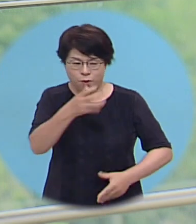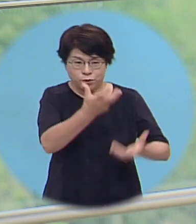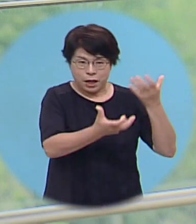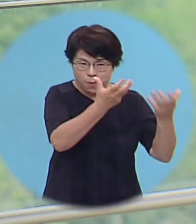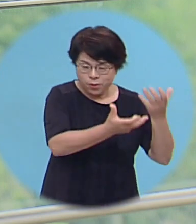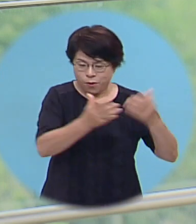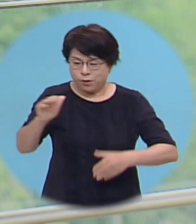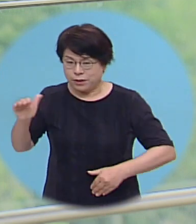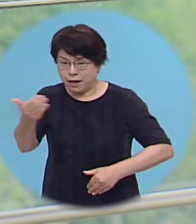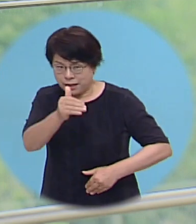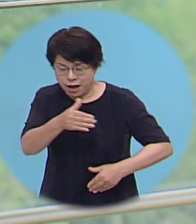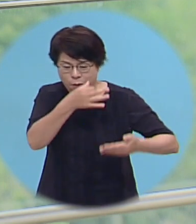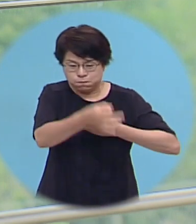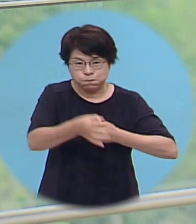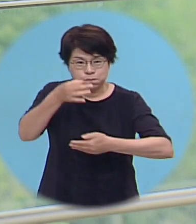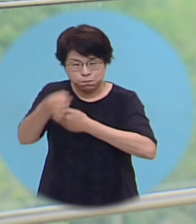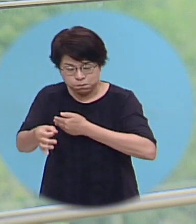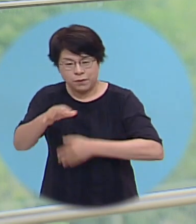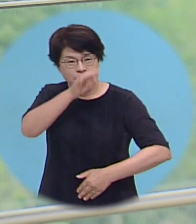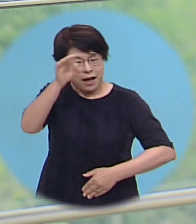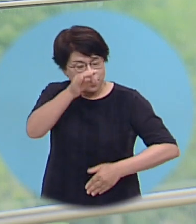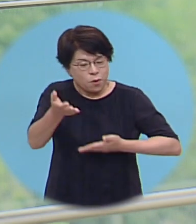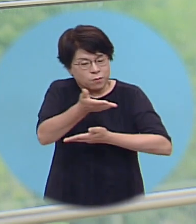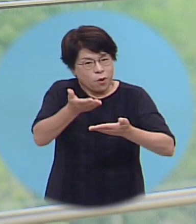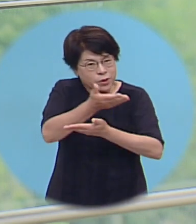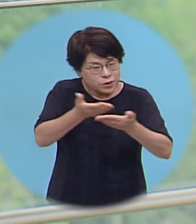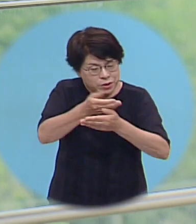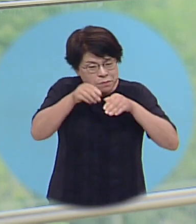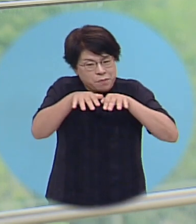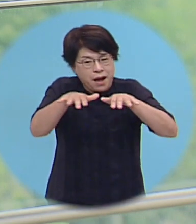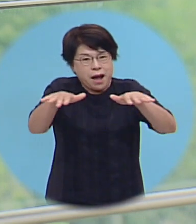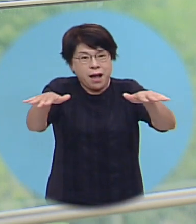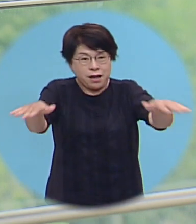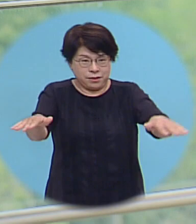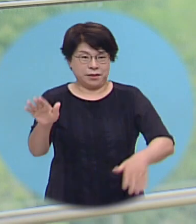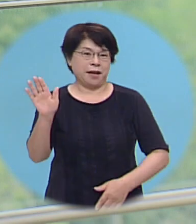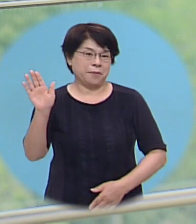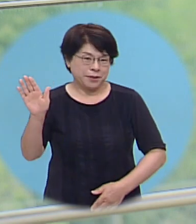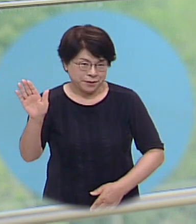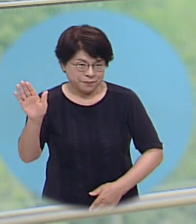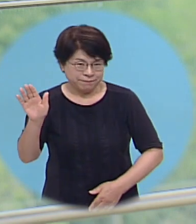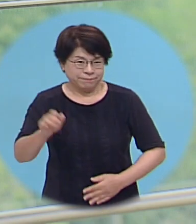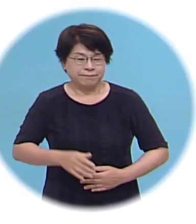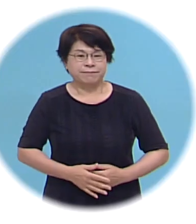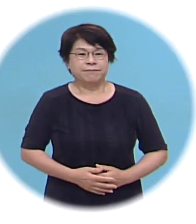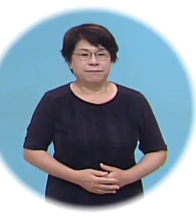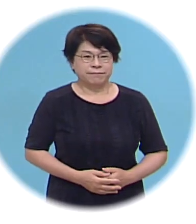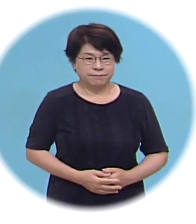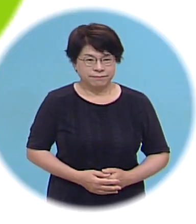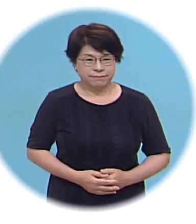や観光を推進するバイ富士の国キャンペーンを展開しています。